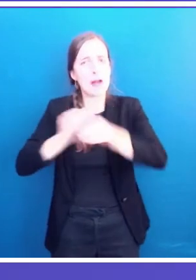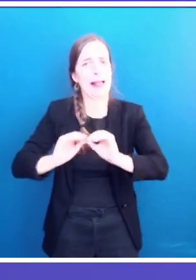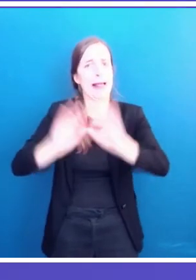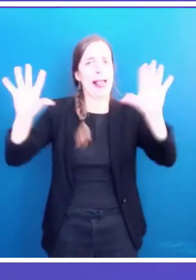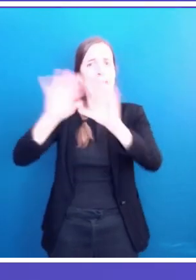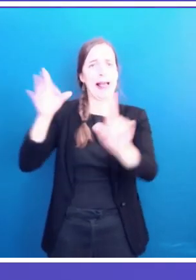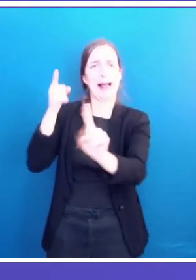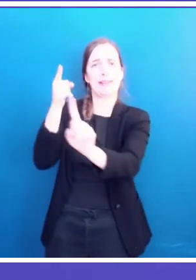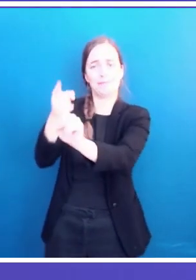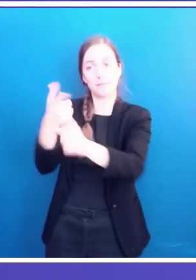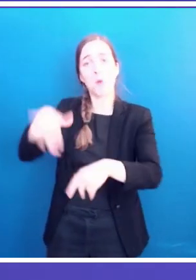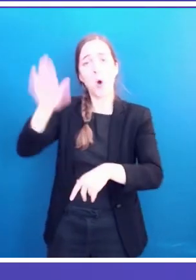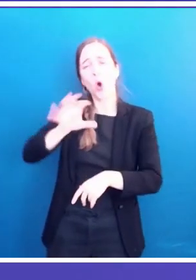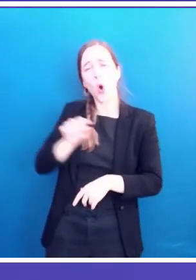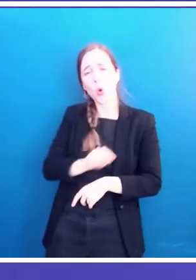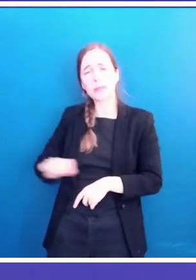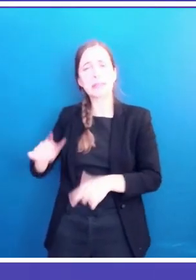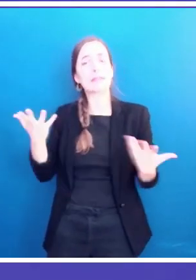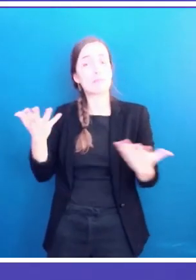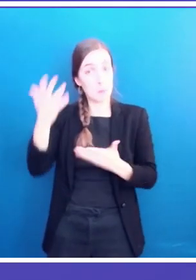المغرب على المستوى المحلي كانت التدابير